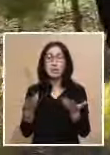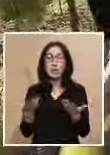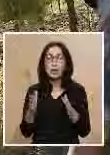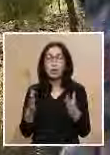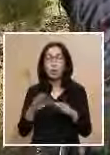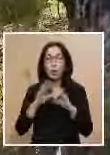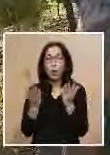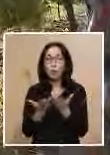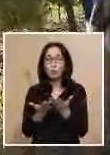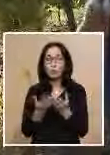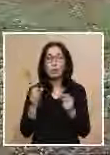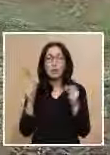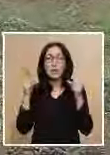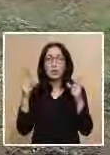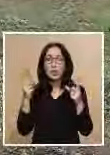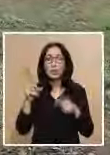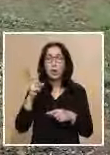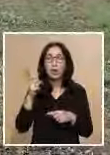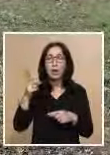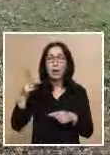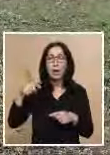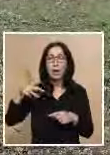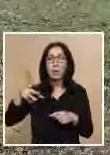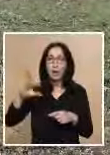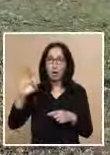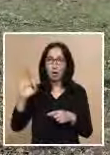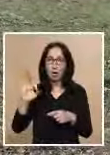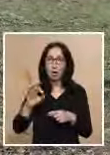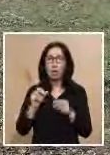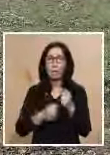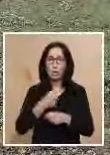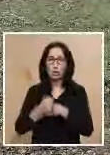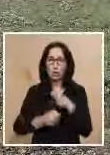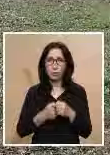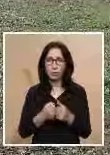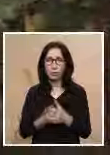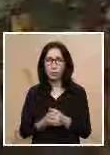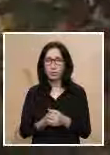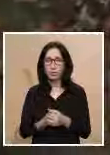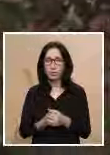общо с така известното ГМО производство? Твърдо не. Не.